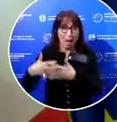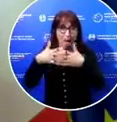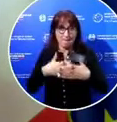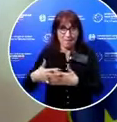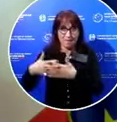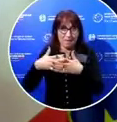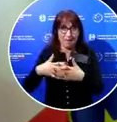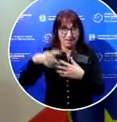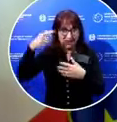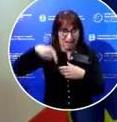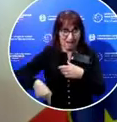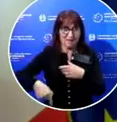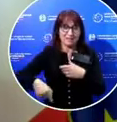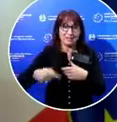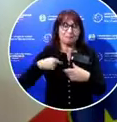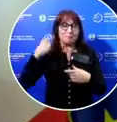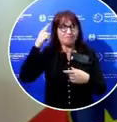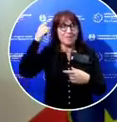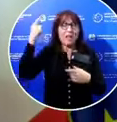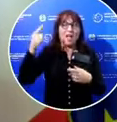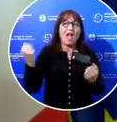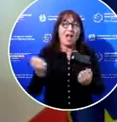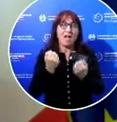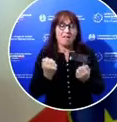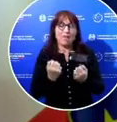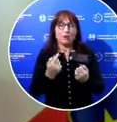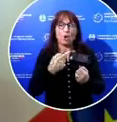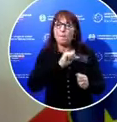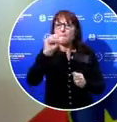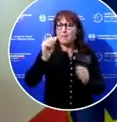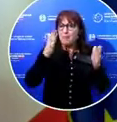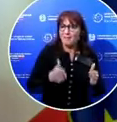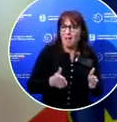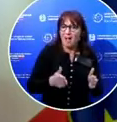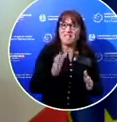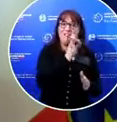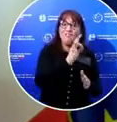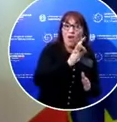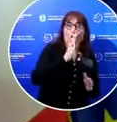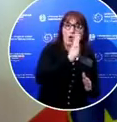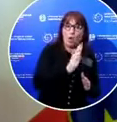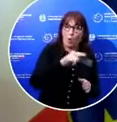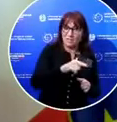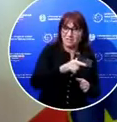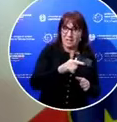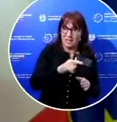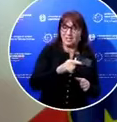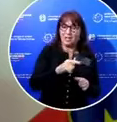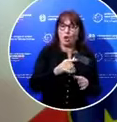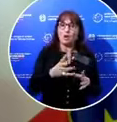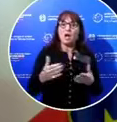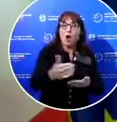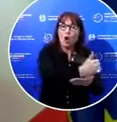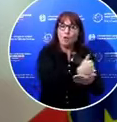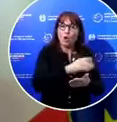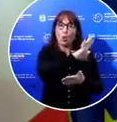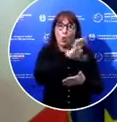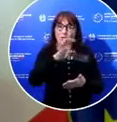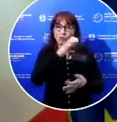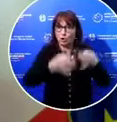abbiamo dedicato un evento speciale alla conclusione della prima fase del programma Falcone e Borsellino, che ha coinvolto 400